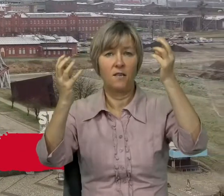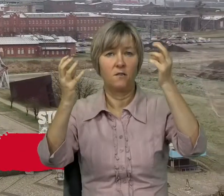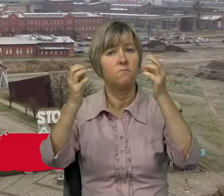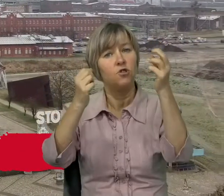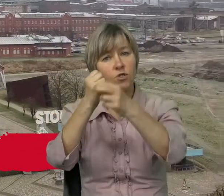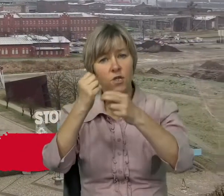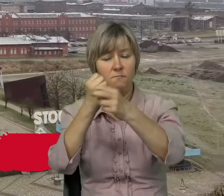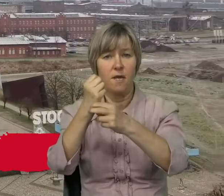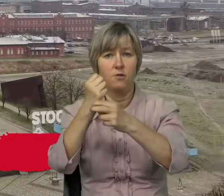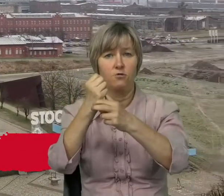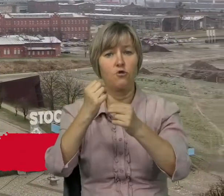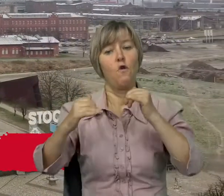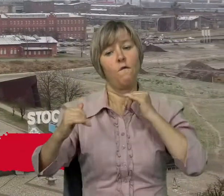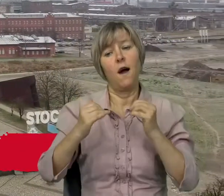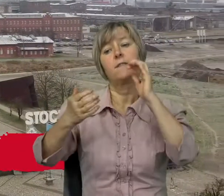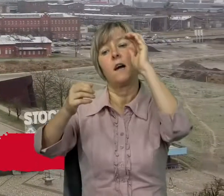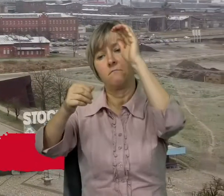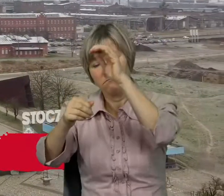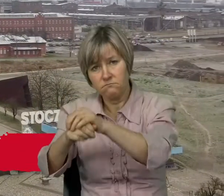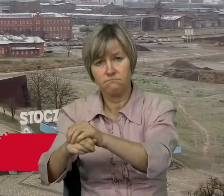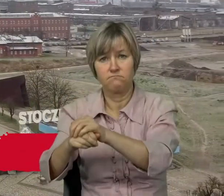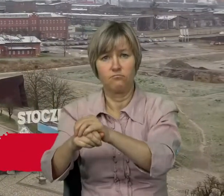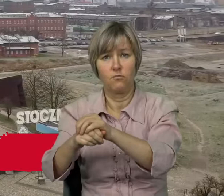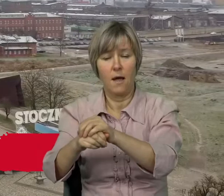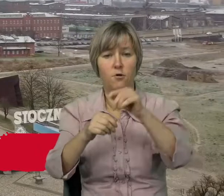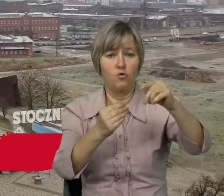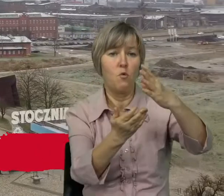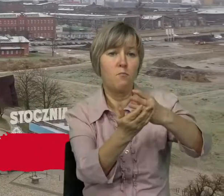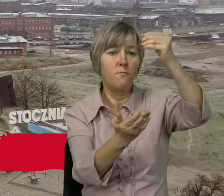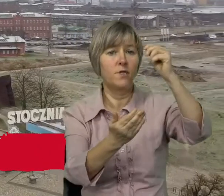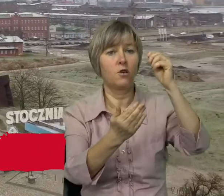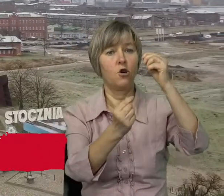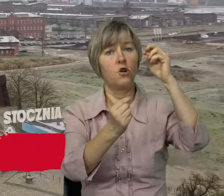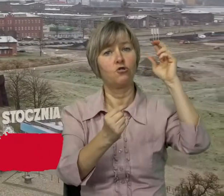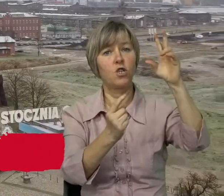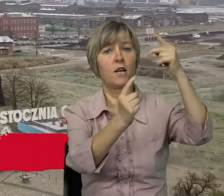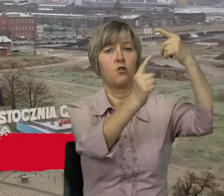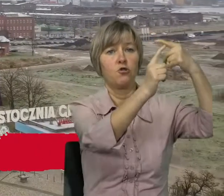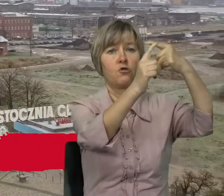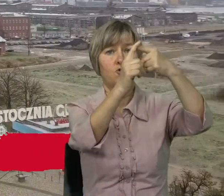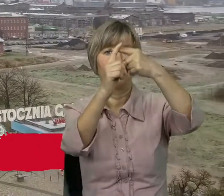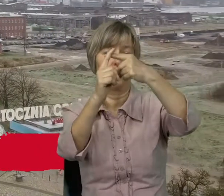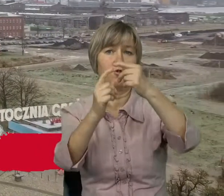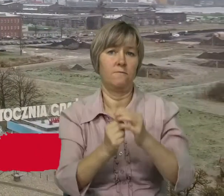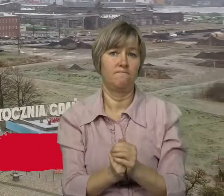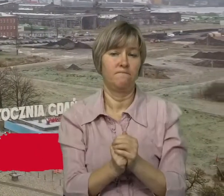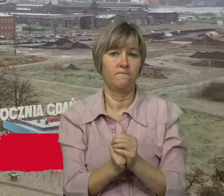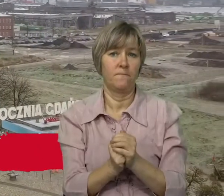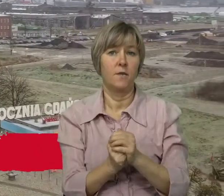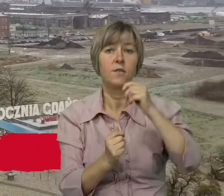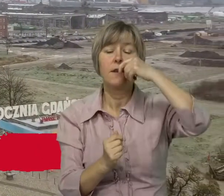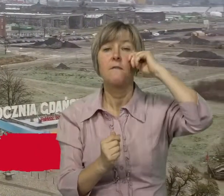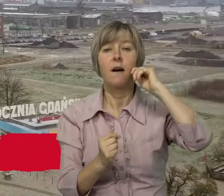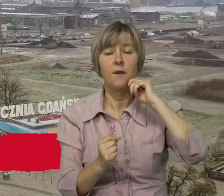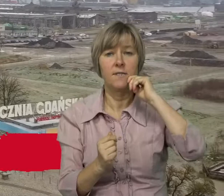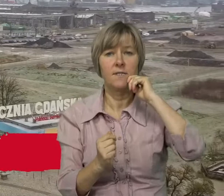zgoda władzy na powstanie tych krzyży tutaj, właśnie w tym miejscu. I Lech Wałęsa z grupą robotników doprowadził do tego,